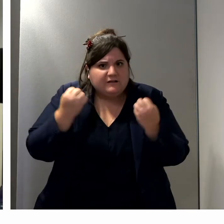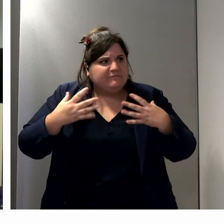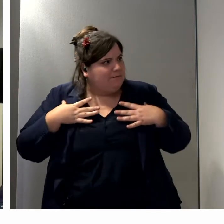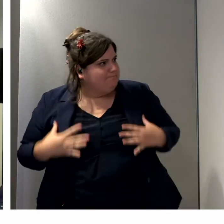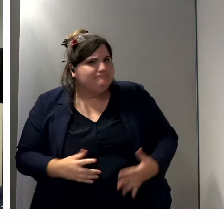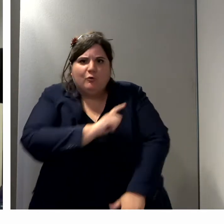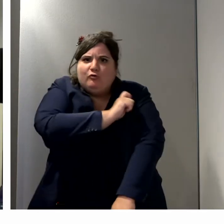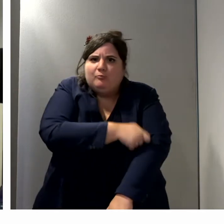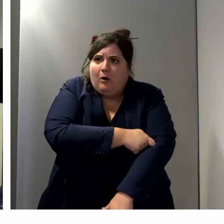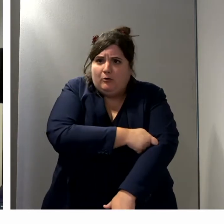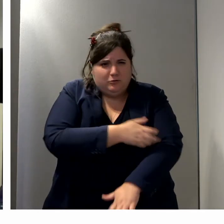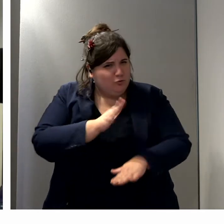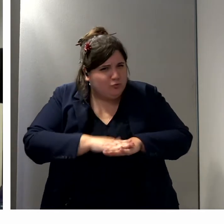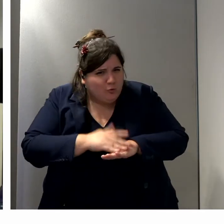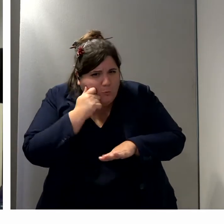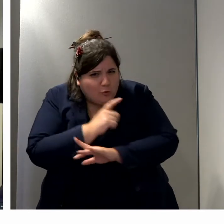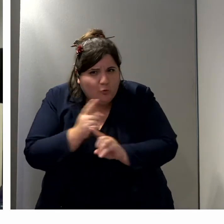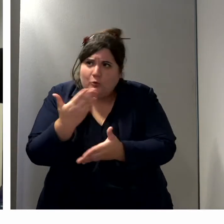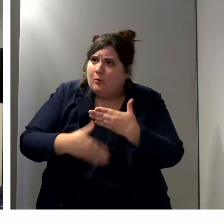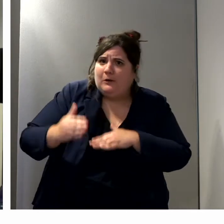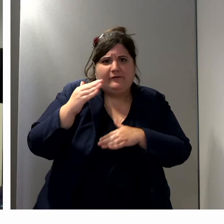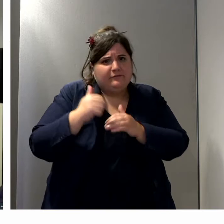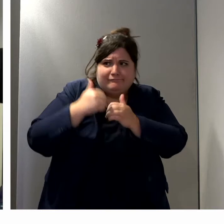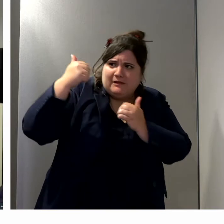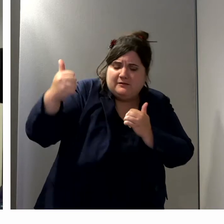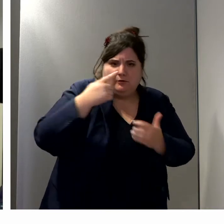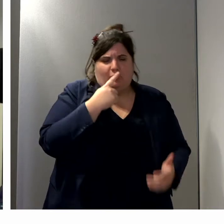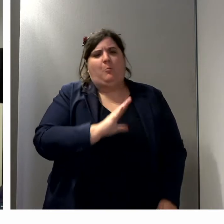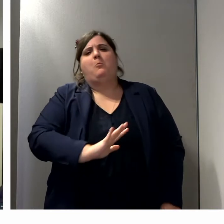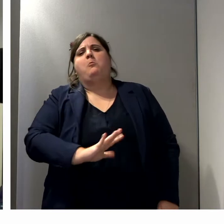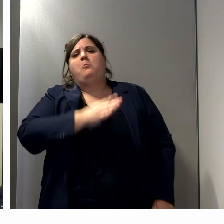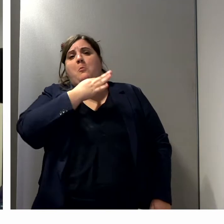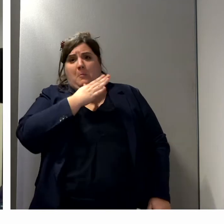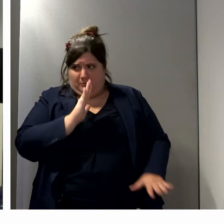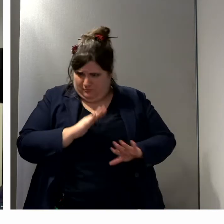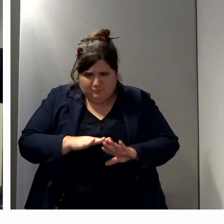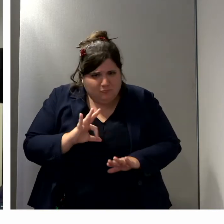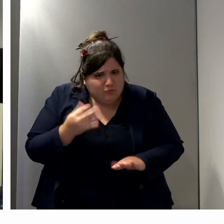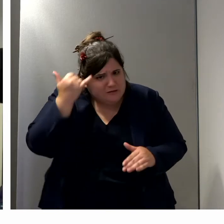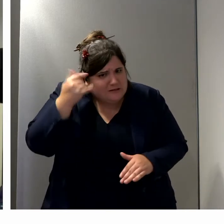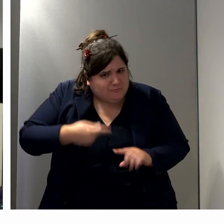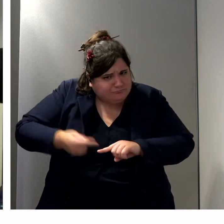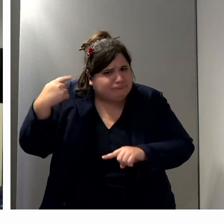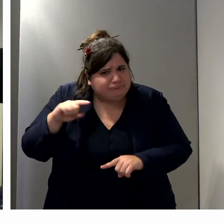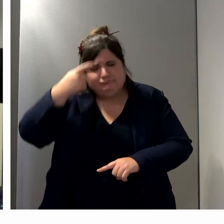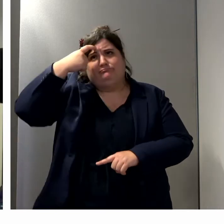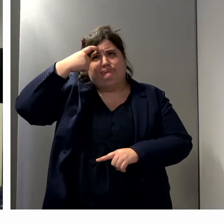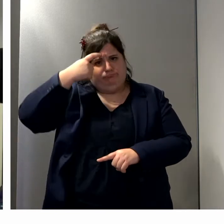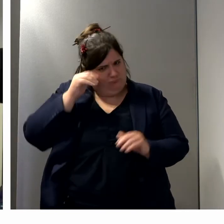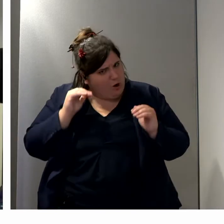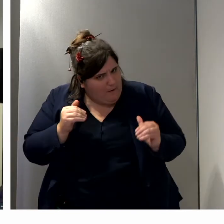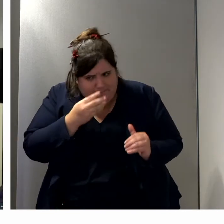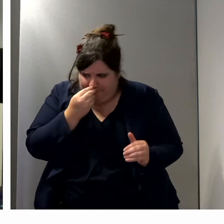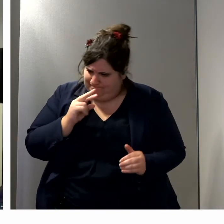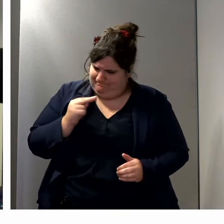à distance. Or, moi, ça faisait un petit moment que l'idée d'activité physique à distance, malgré